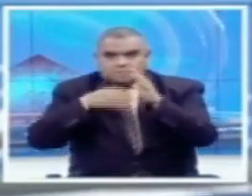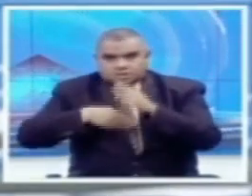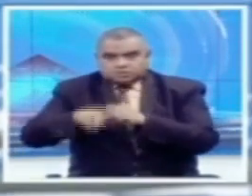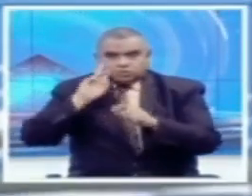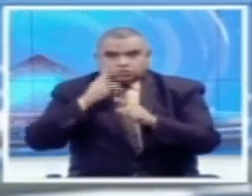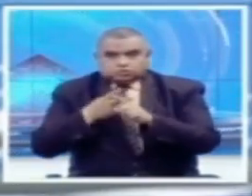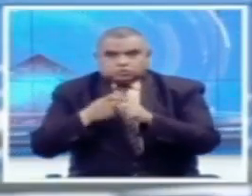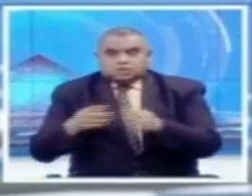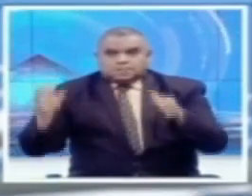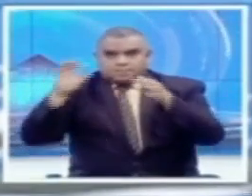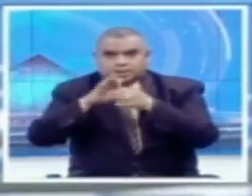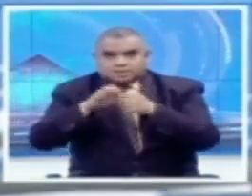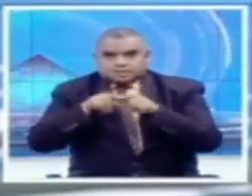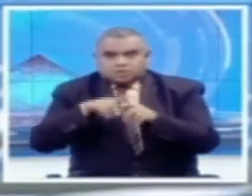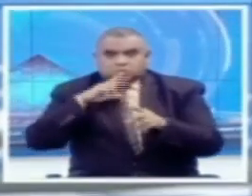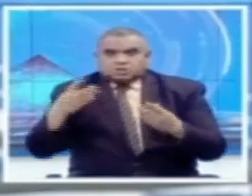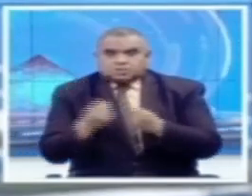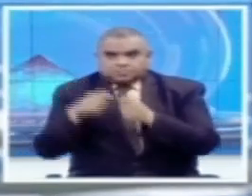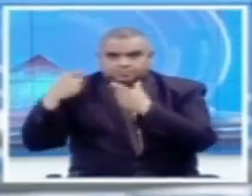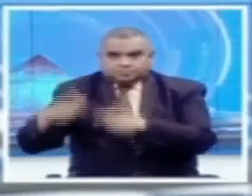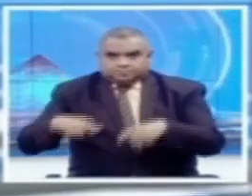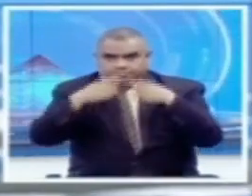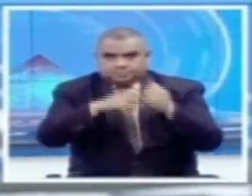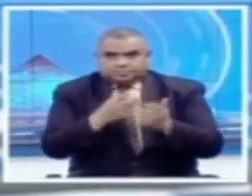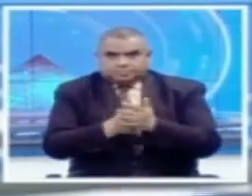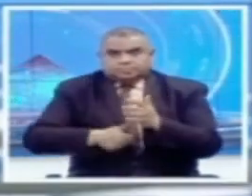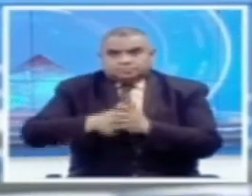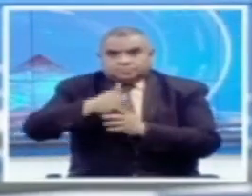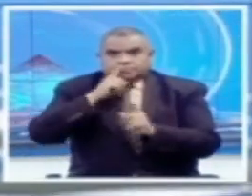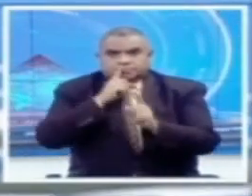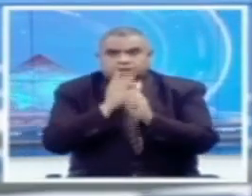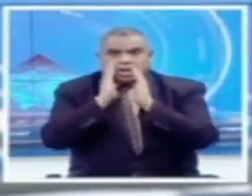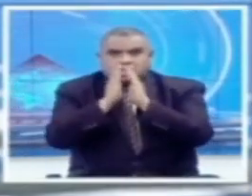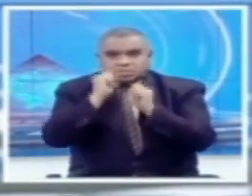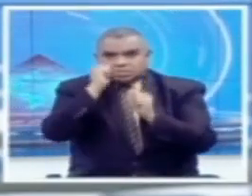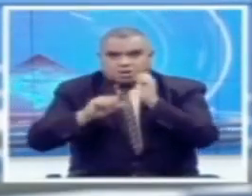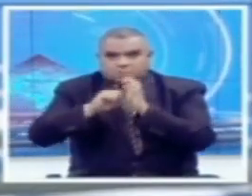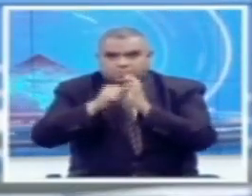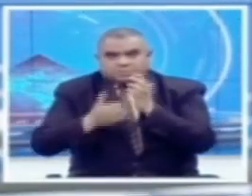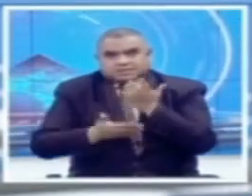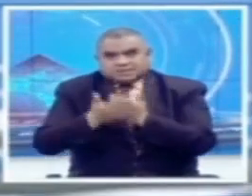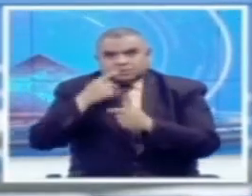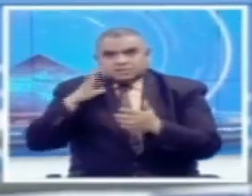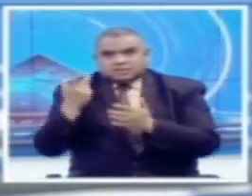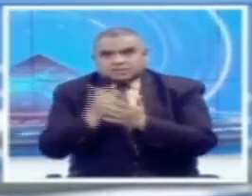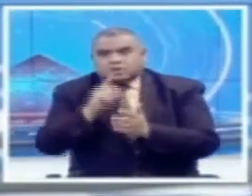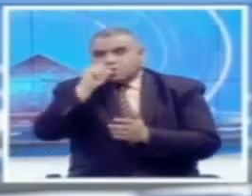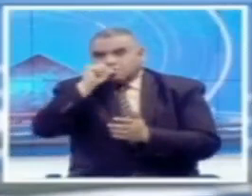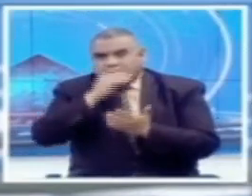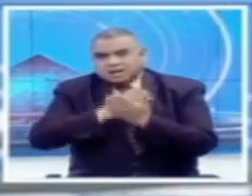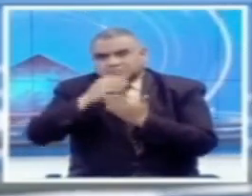حاليا، مشيرا إلى أن مجالات التعاون الثنائي تتركز في ملفي الطاقة الجديدة والمتجددة وتحلية